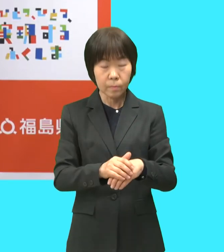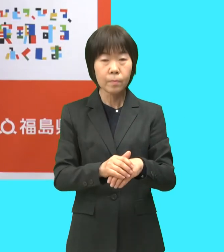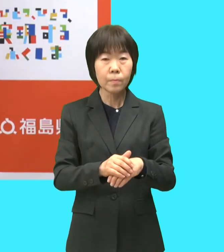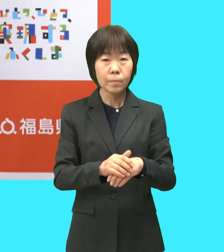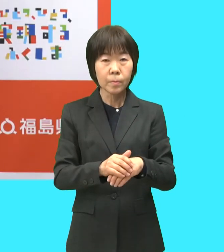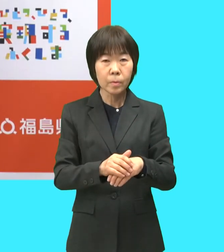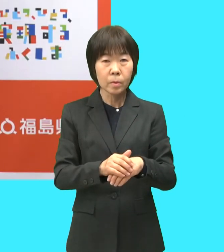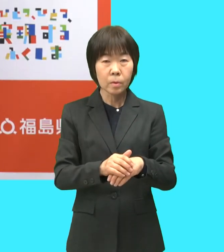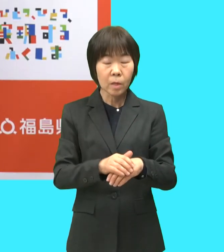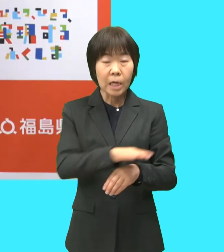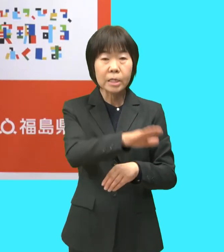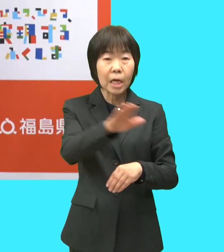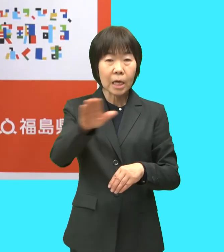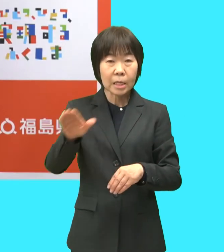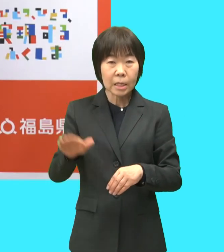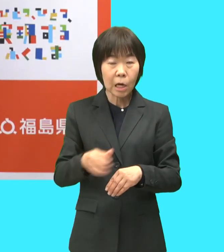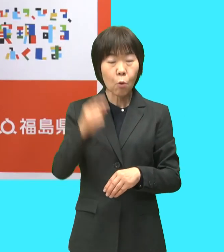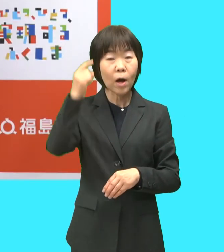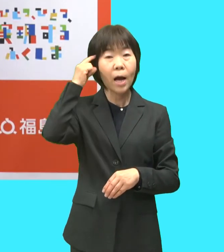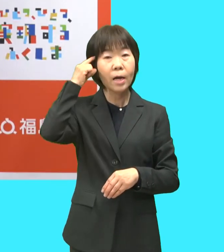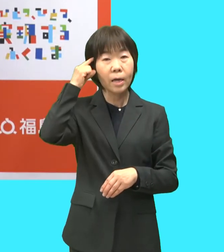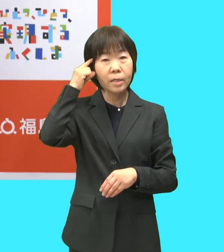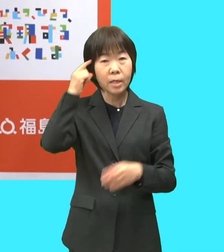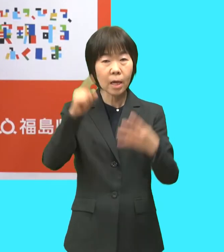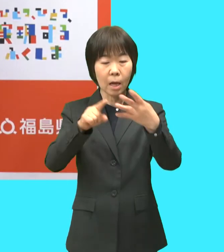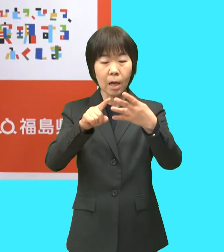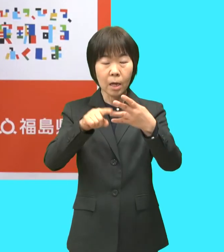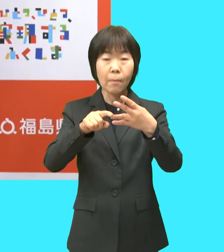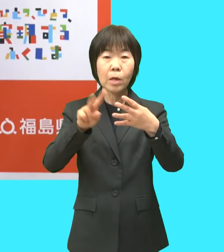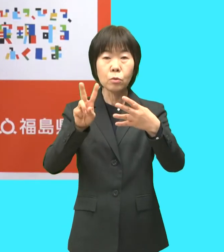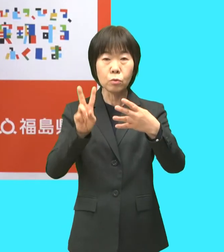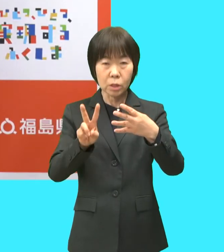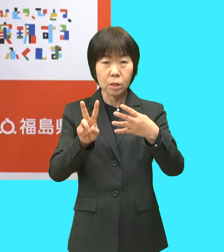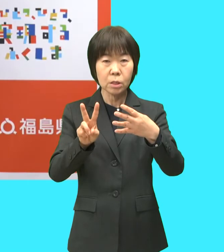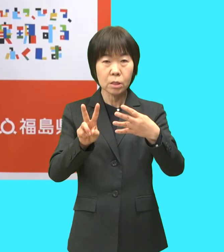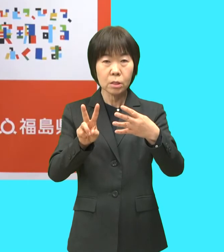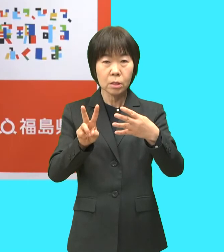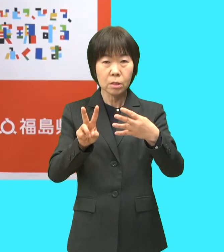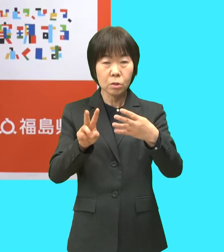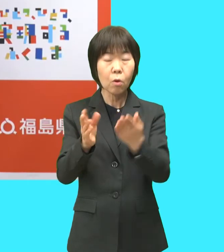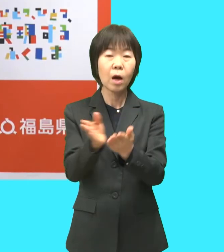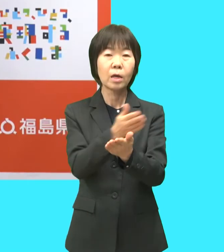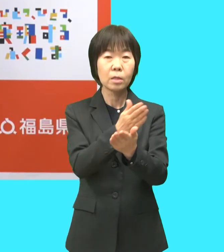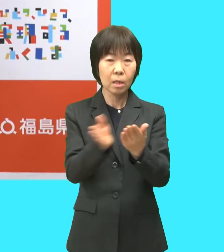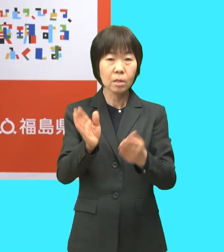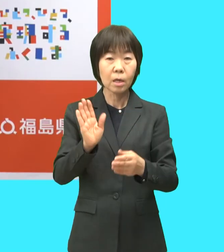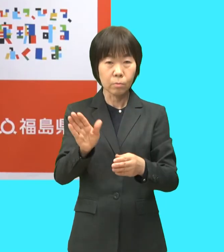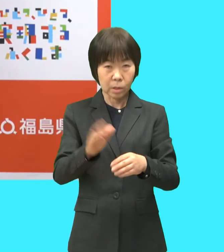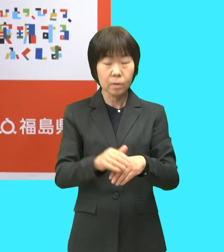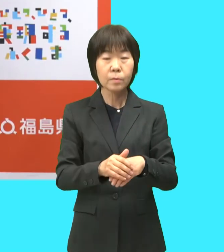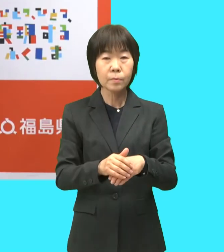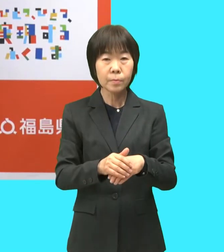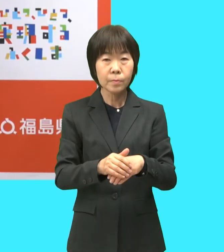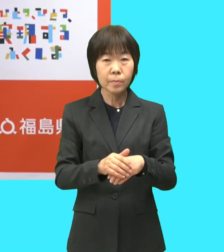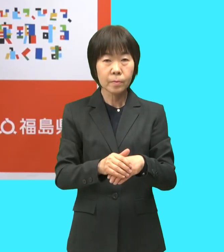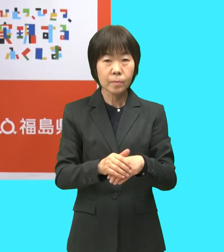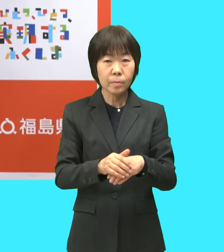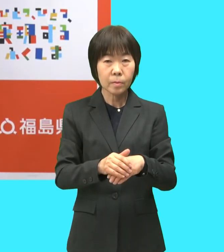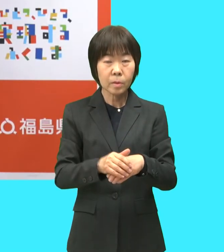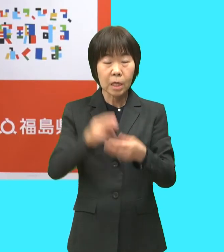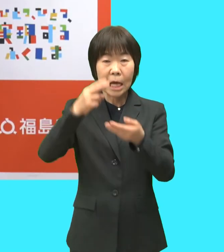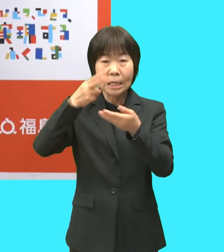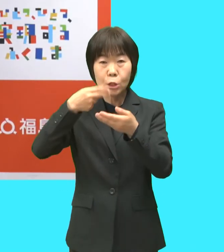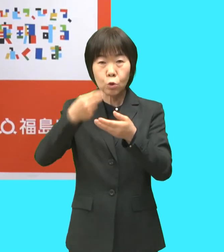ういったものを全体として勘案してステージ2相当ということで判断をしているところであります。また飲